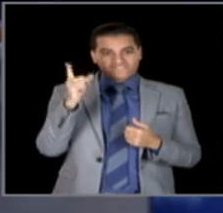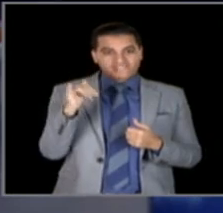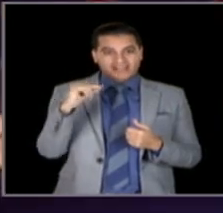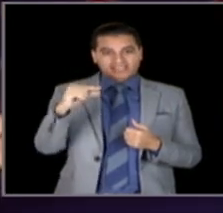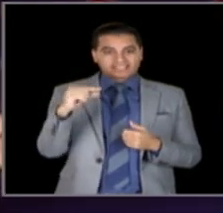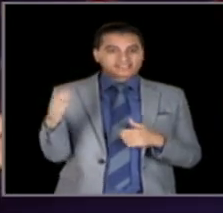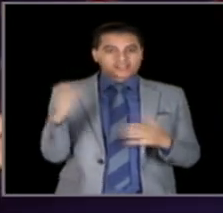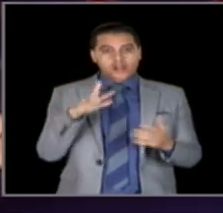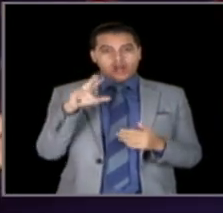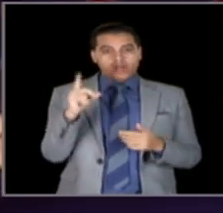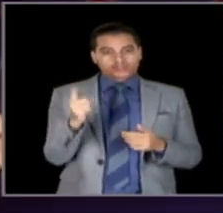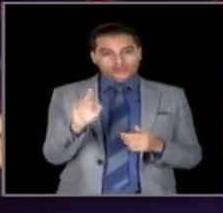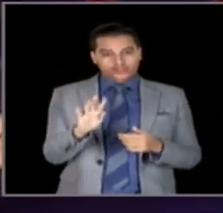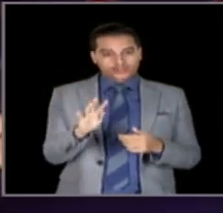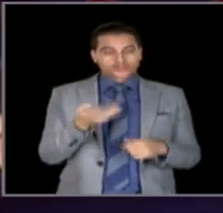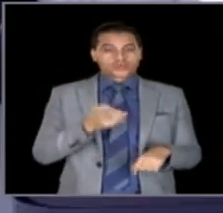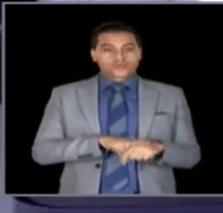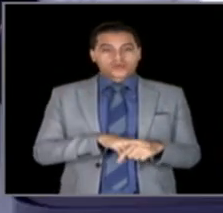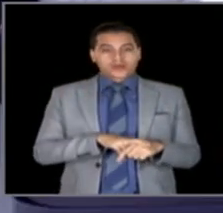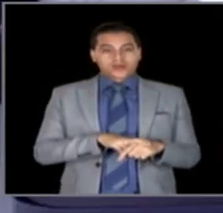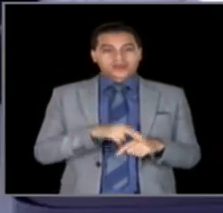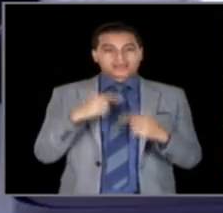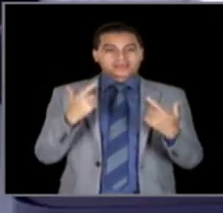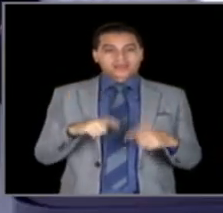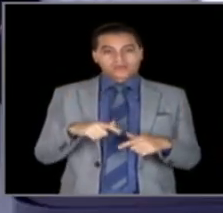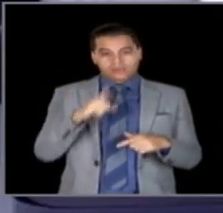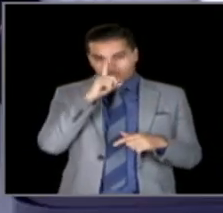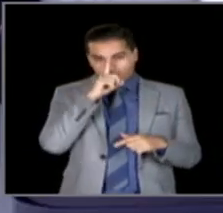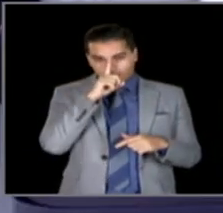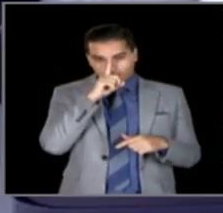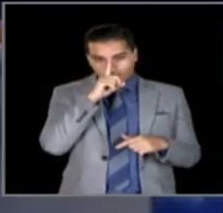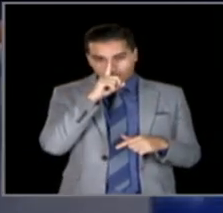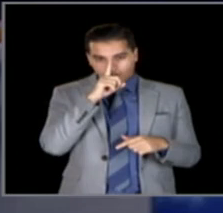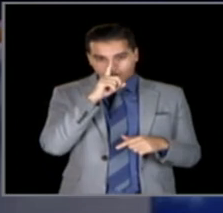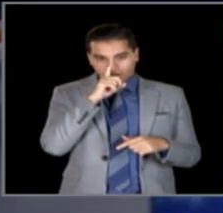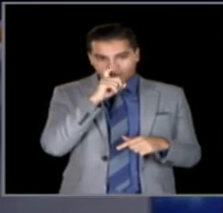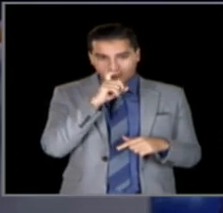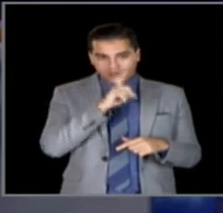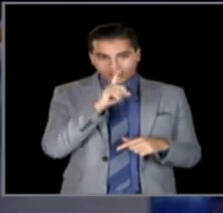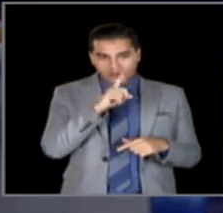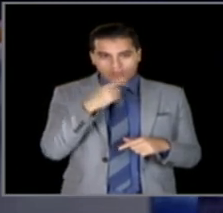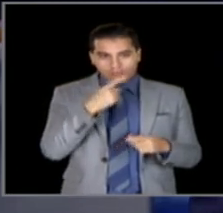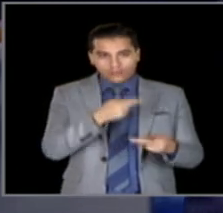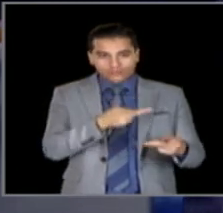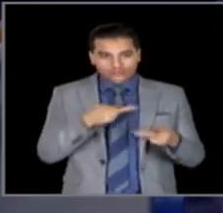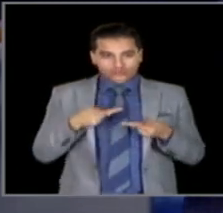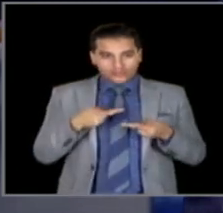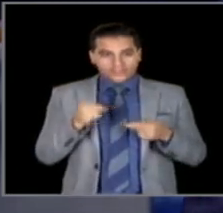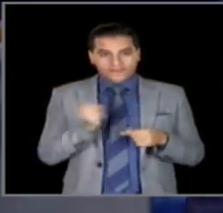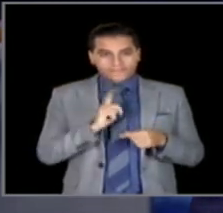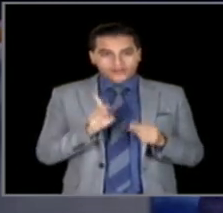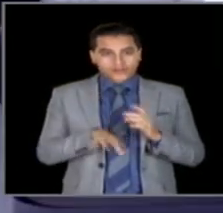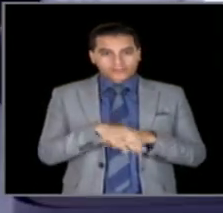فريد الأطرش. ما هي الدولة الخليجية المستضيفة؟ قطر. أنا بقول المستضيفة